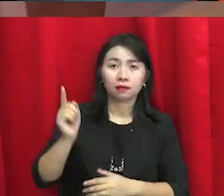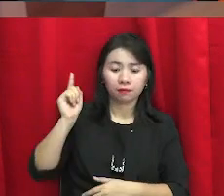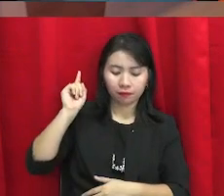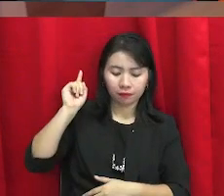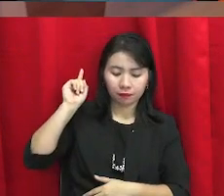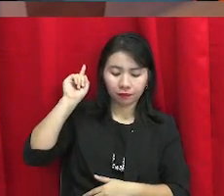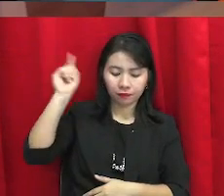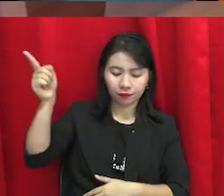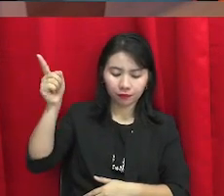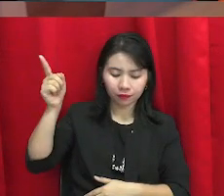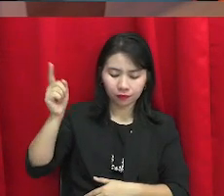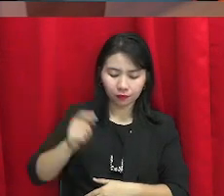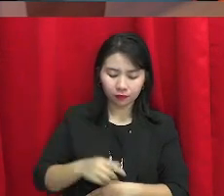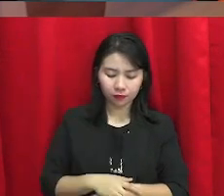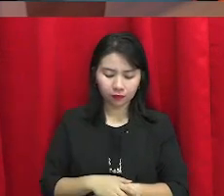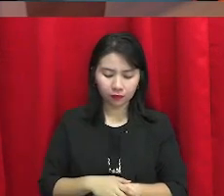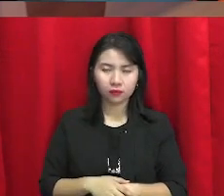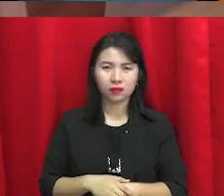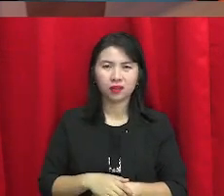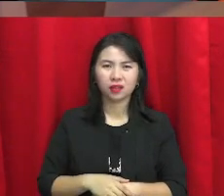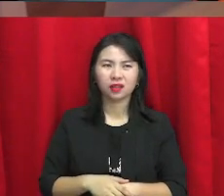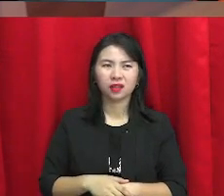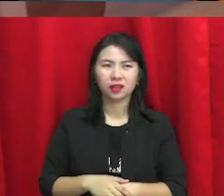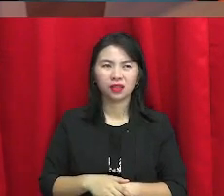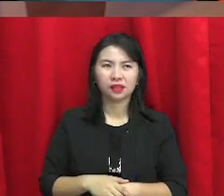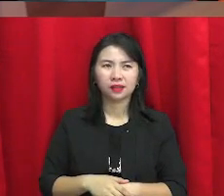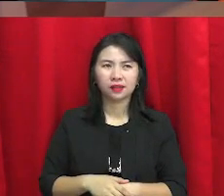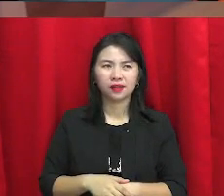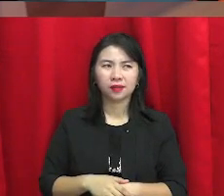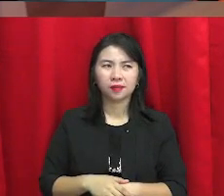prayer ay naging habit ninyo. Buti pa yun